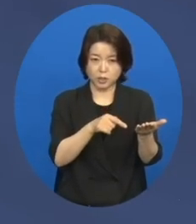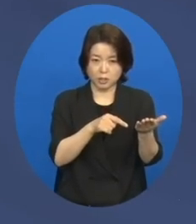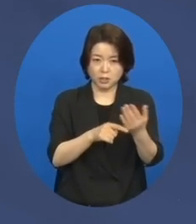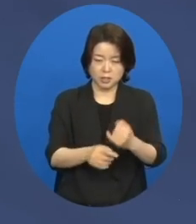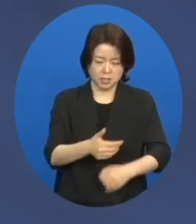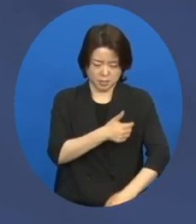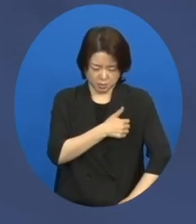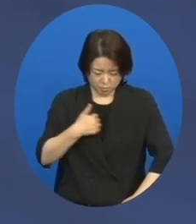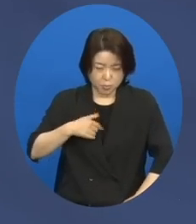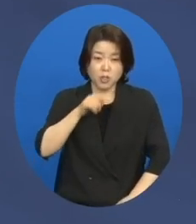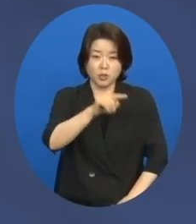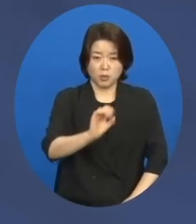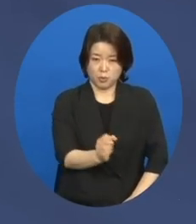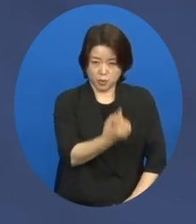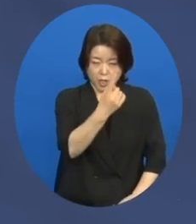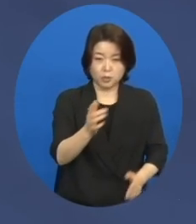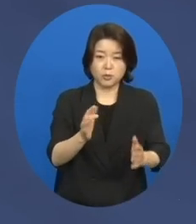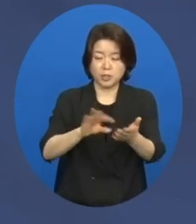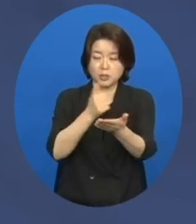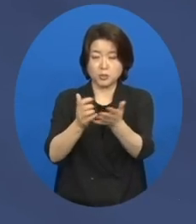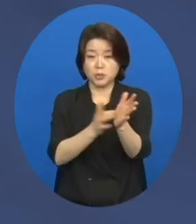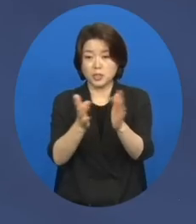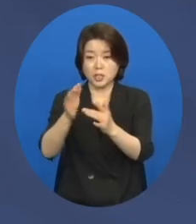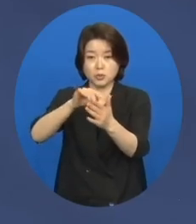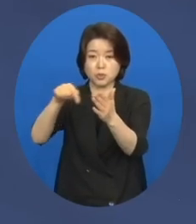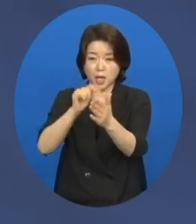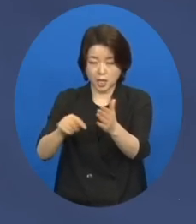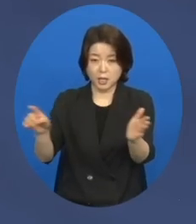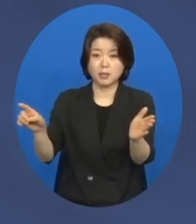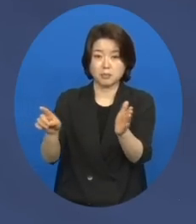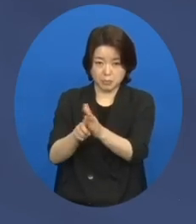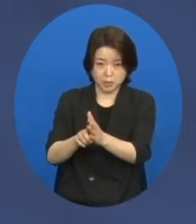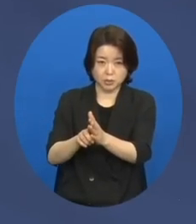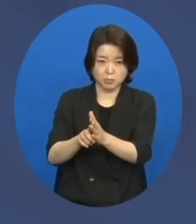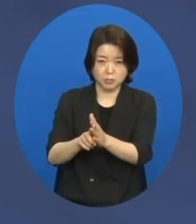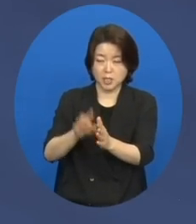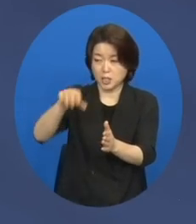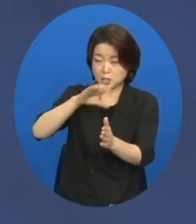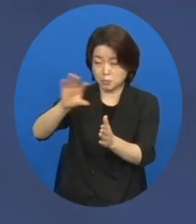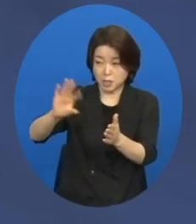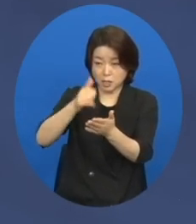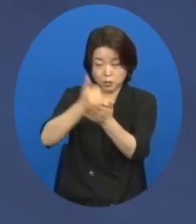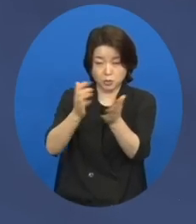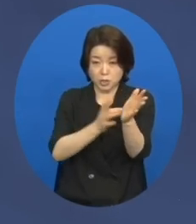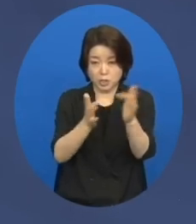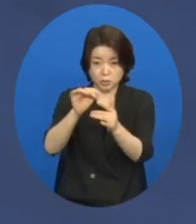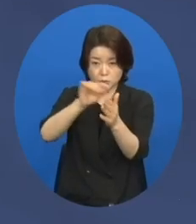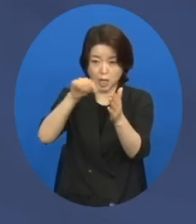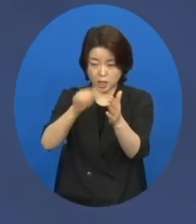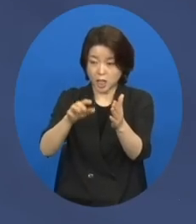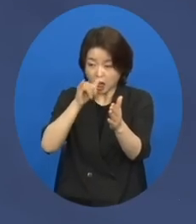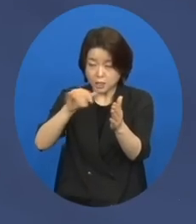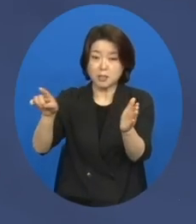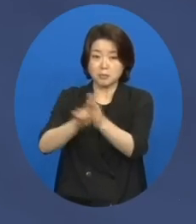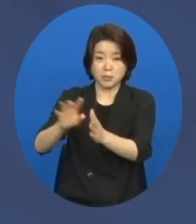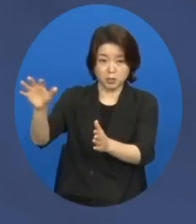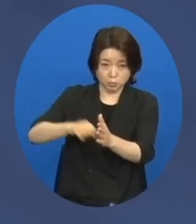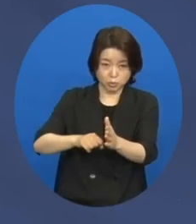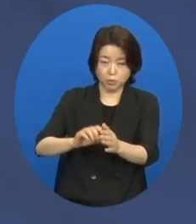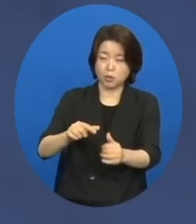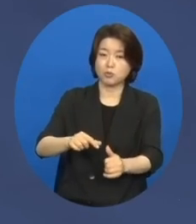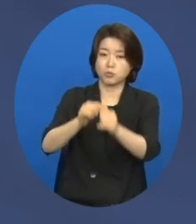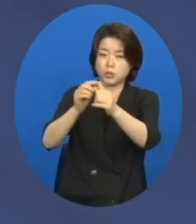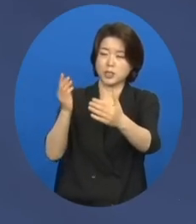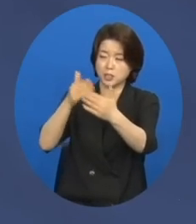능히 너로 하여금 그리스도 예수 안에 있는, 십자가의 그리스도 예수 안에 있는 믿음으로 말미암아 구원에 이르는